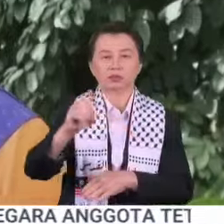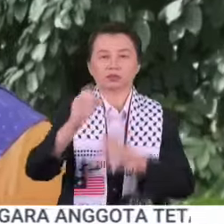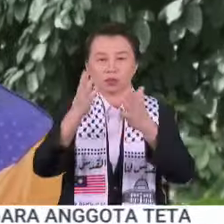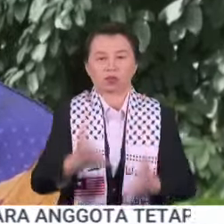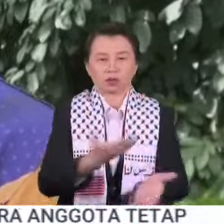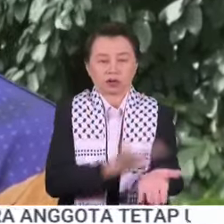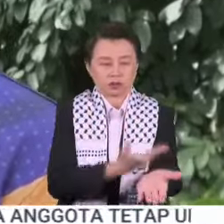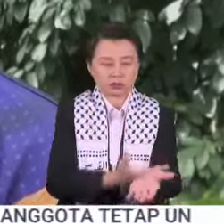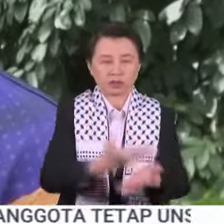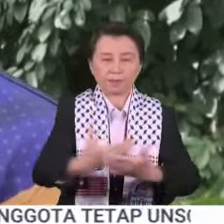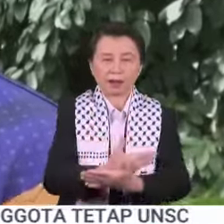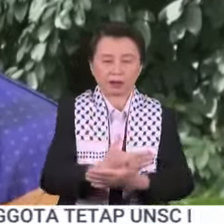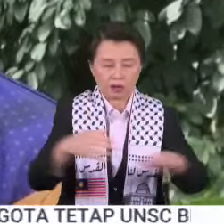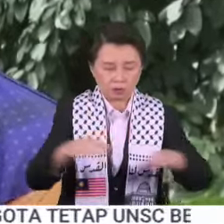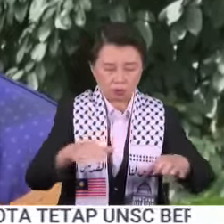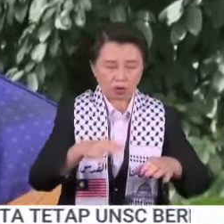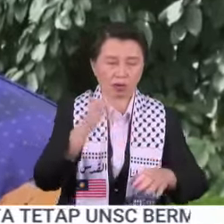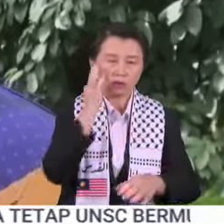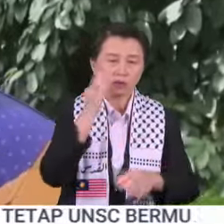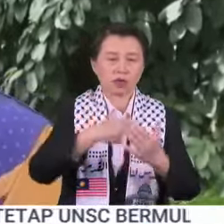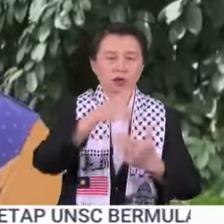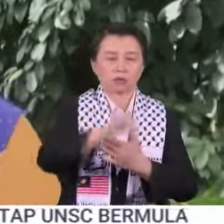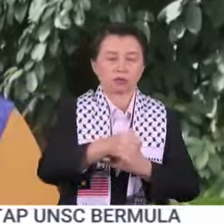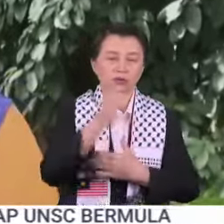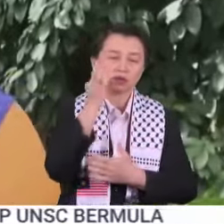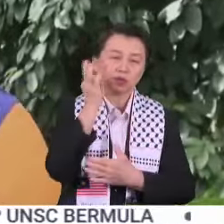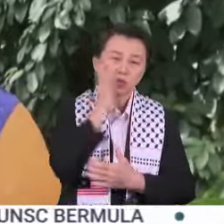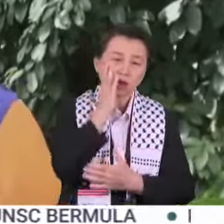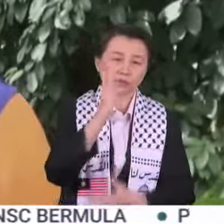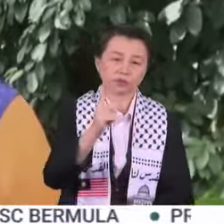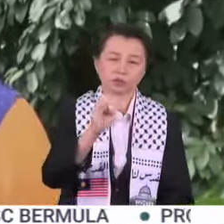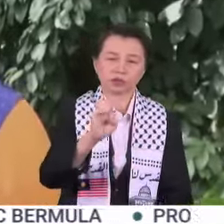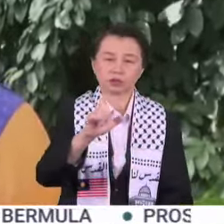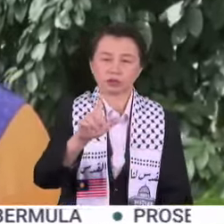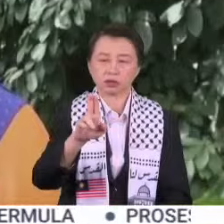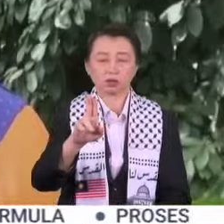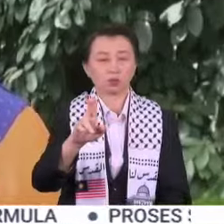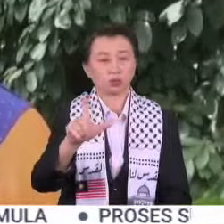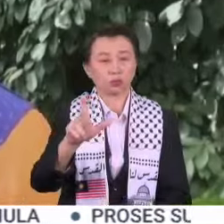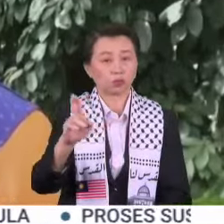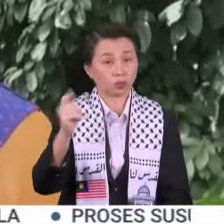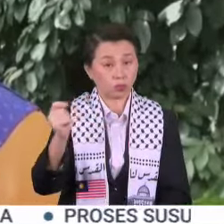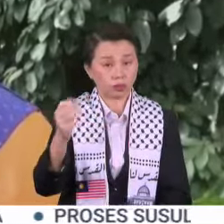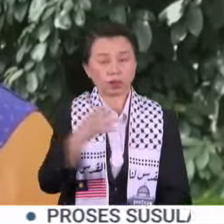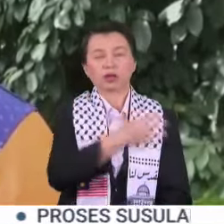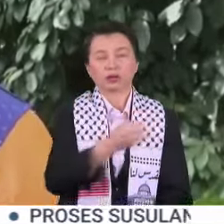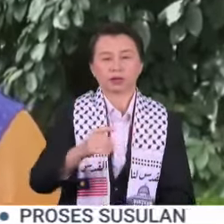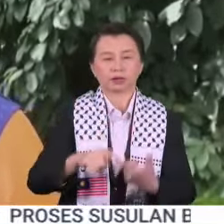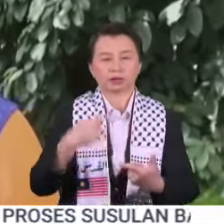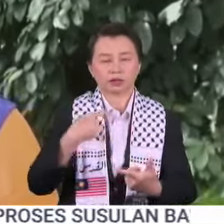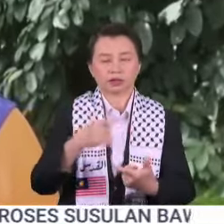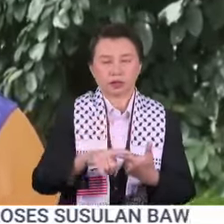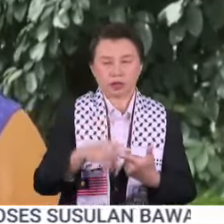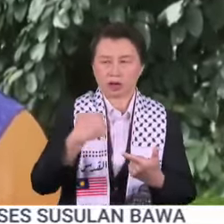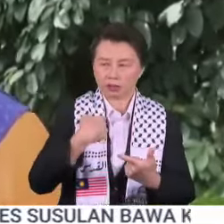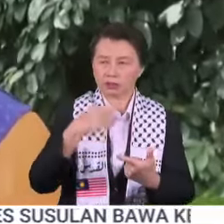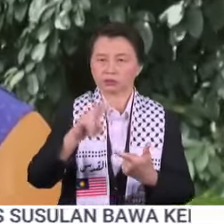yang mengusahakan madu, projek madu kelulut. Di samping itu juga, kita juga mempunyai